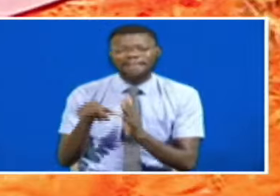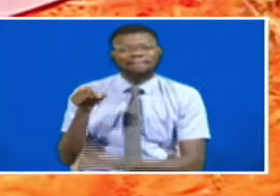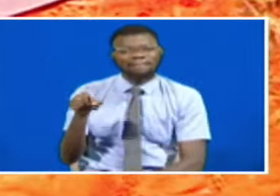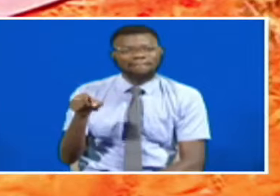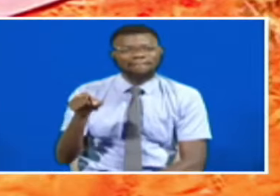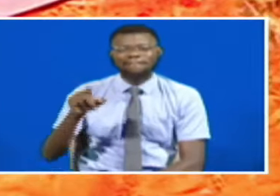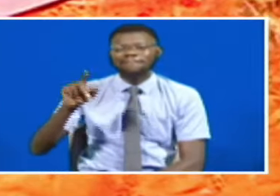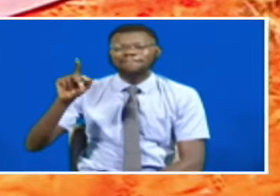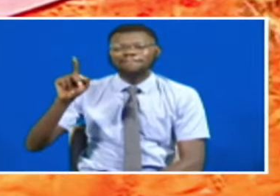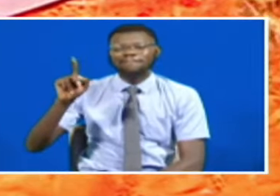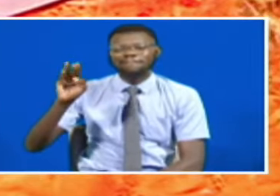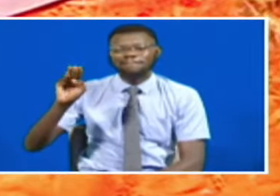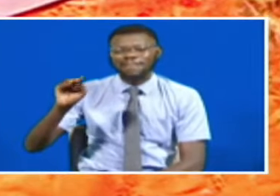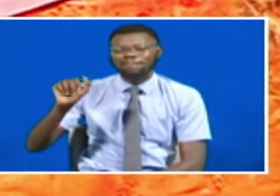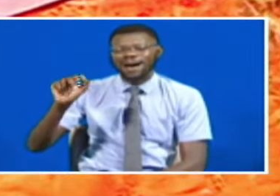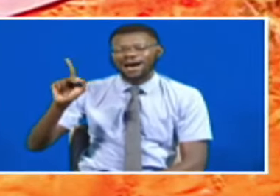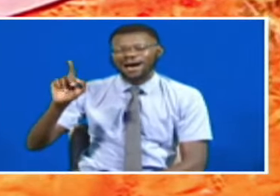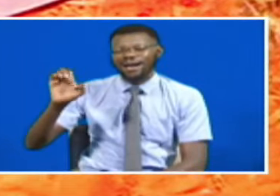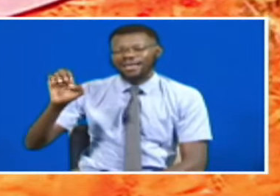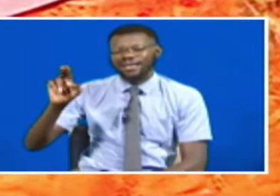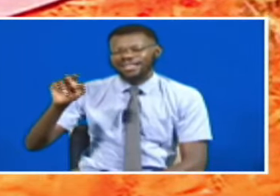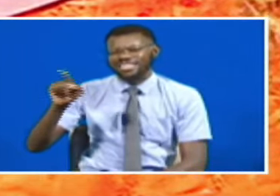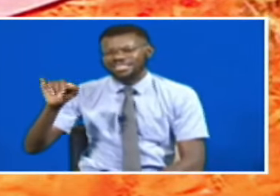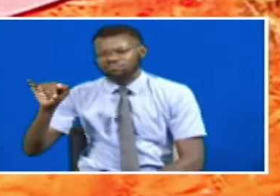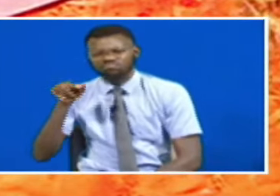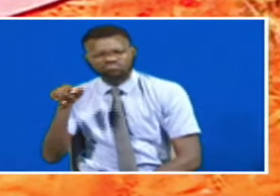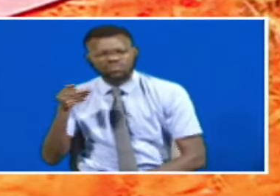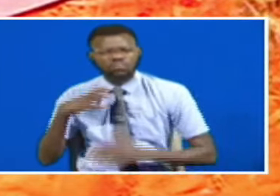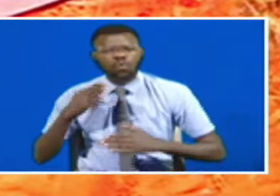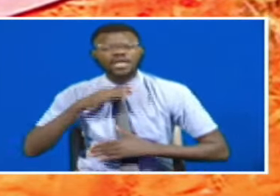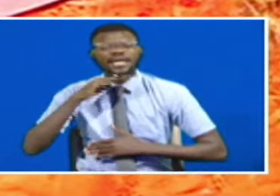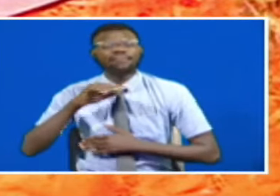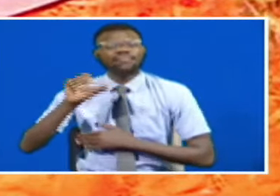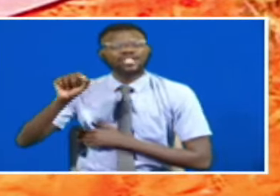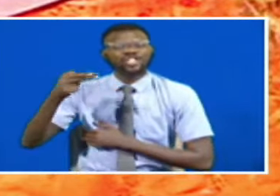Mackenzie in the infamous Shakahola massacre that has seen more than 419 bodies